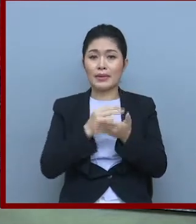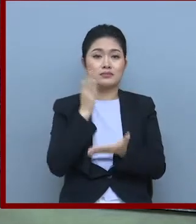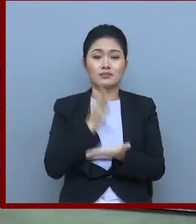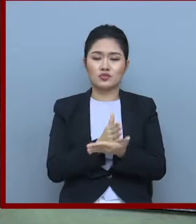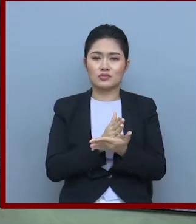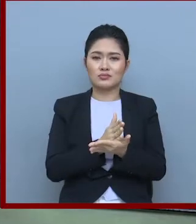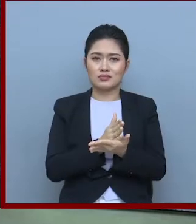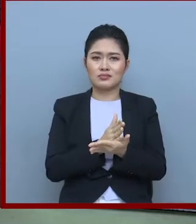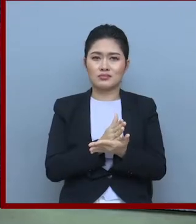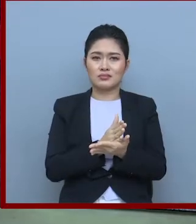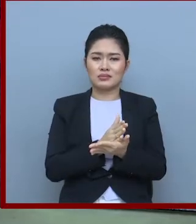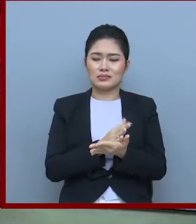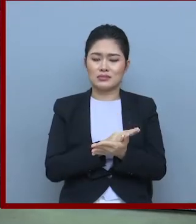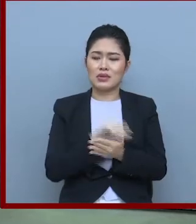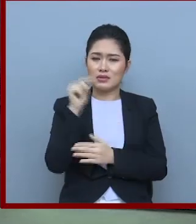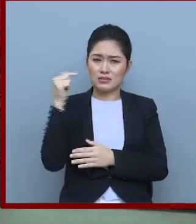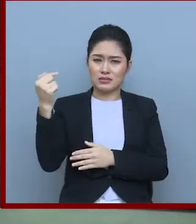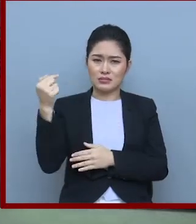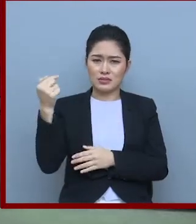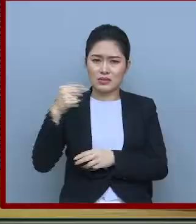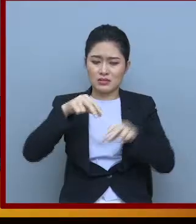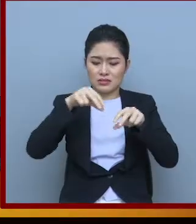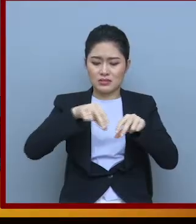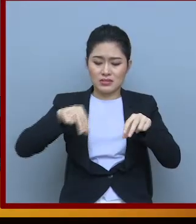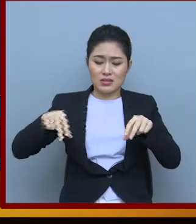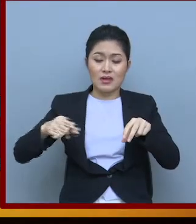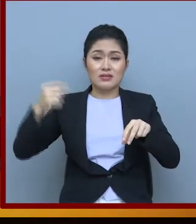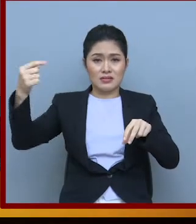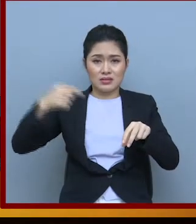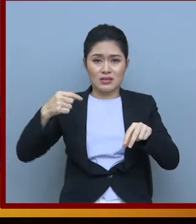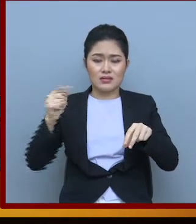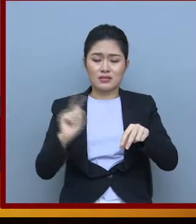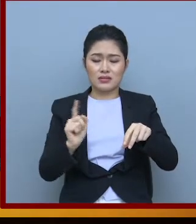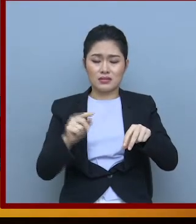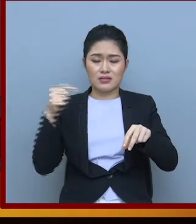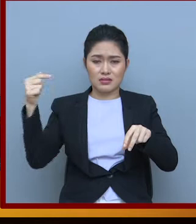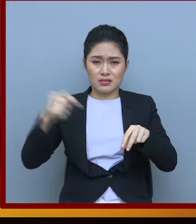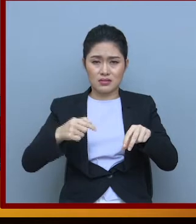ะครับแล้วสั่งให้ขาดิจิตอล